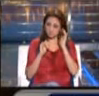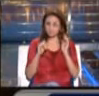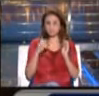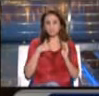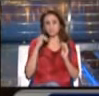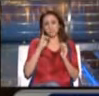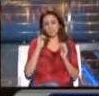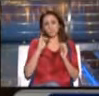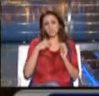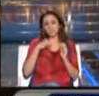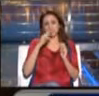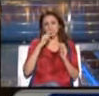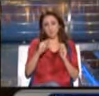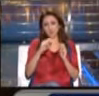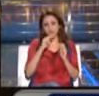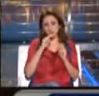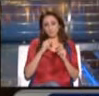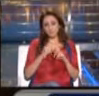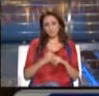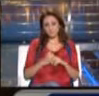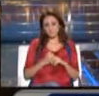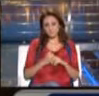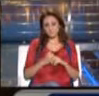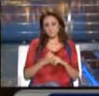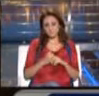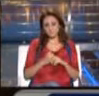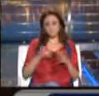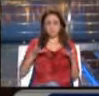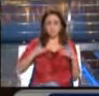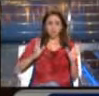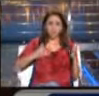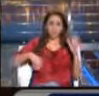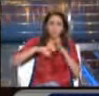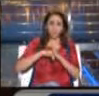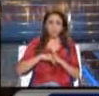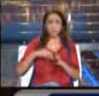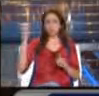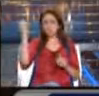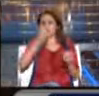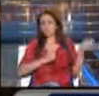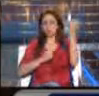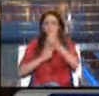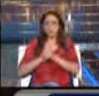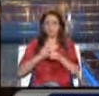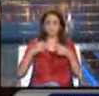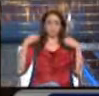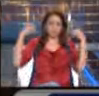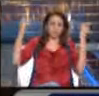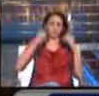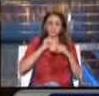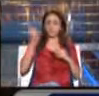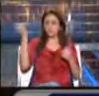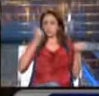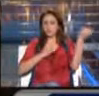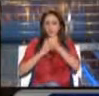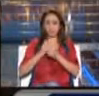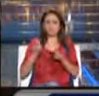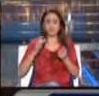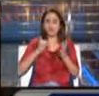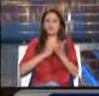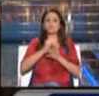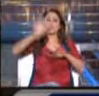اخر حاجه اتكلم فيها لو احنا الكوره هتخلي في دم واحتقان ما بيننا, احنا كرياضيين طول عمرنا بنفرح الشعب